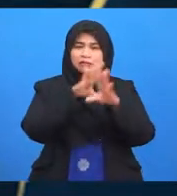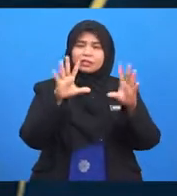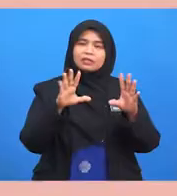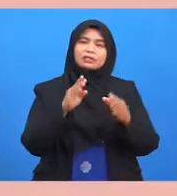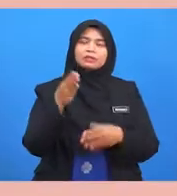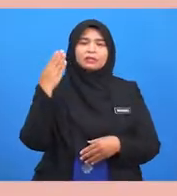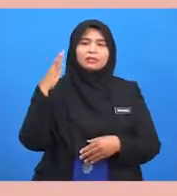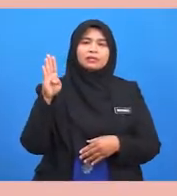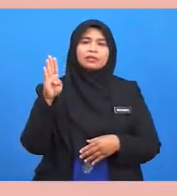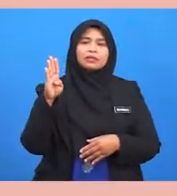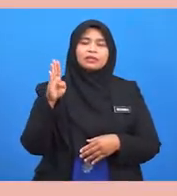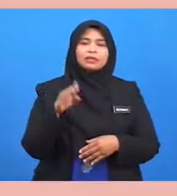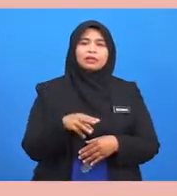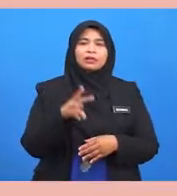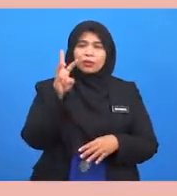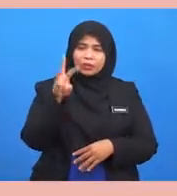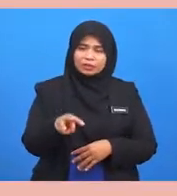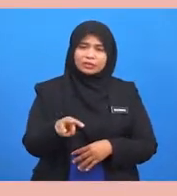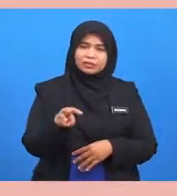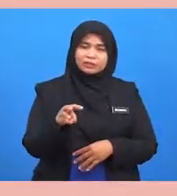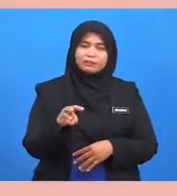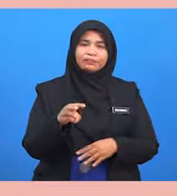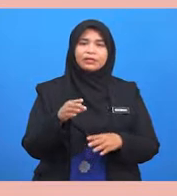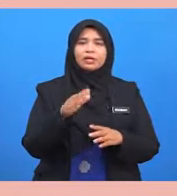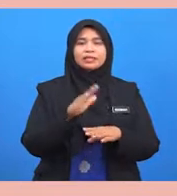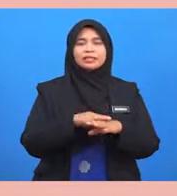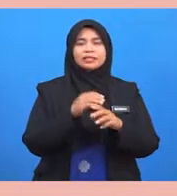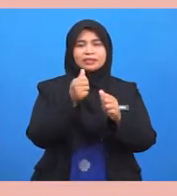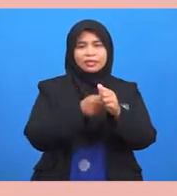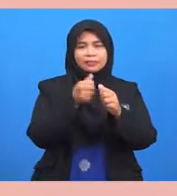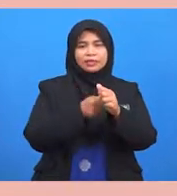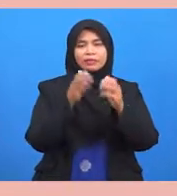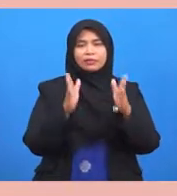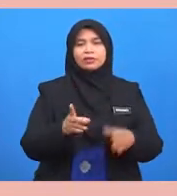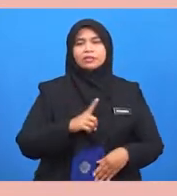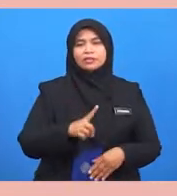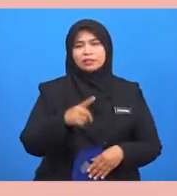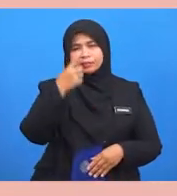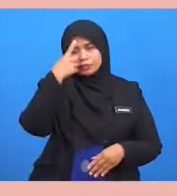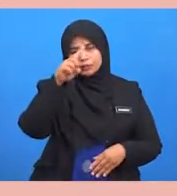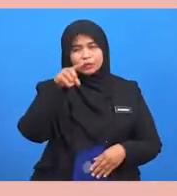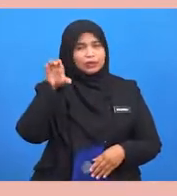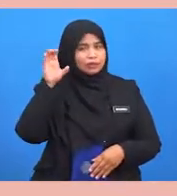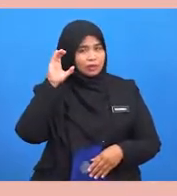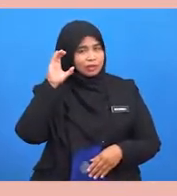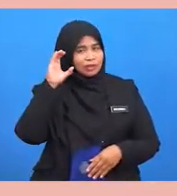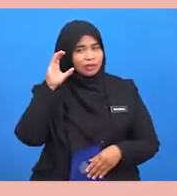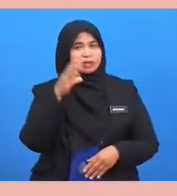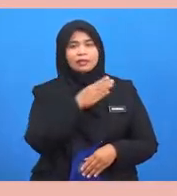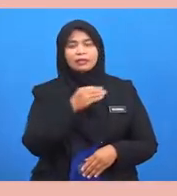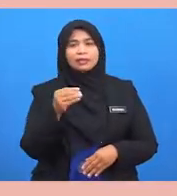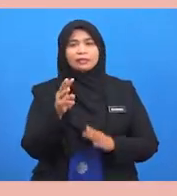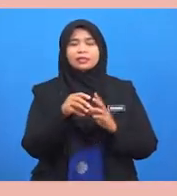menjelaskan bahawa wajib ke atas seseorang Muslim untuk mendengar